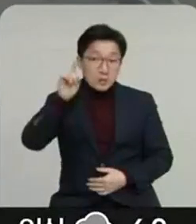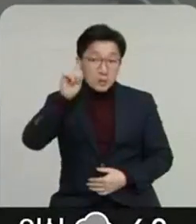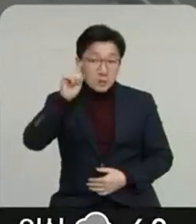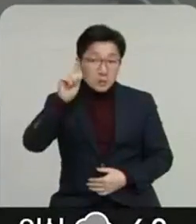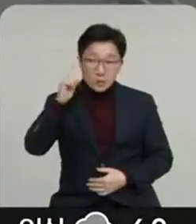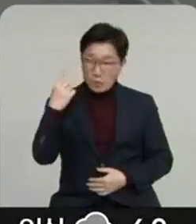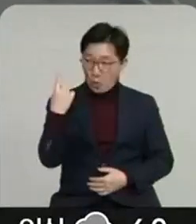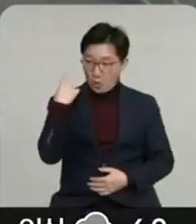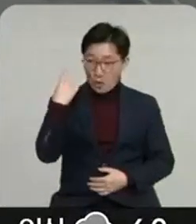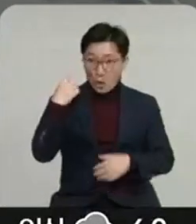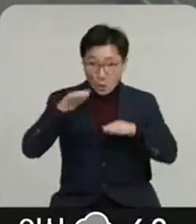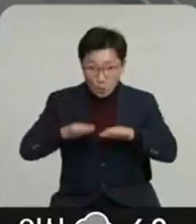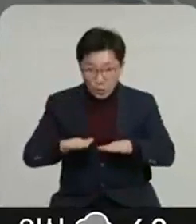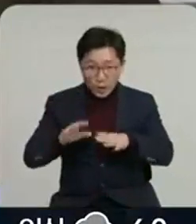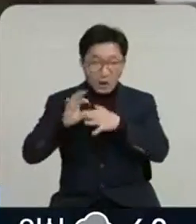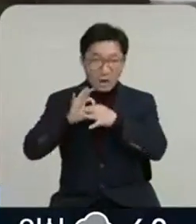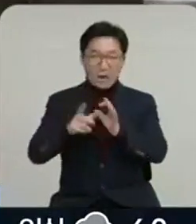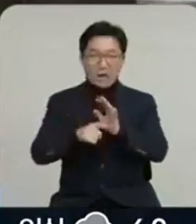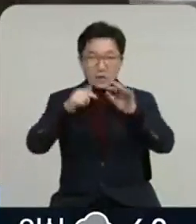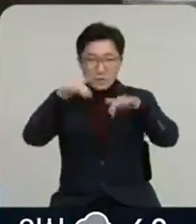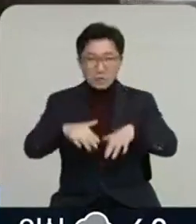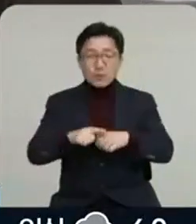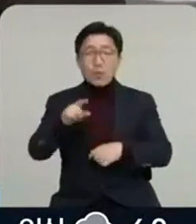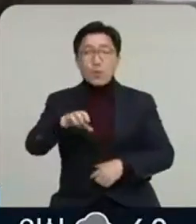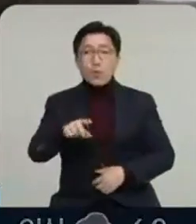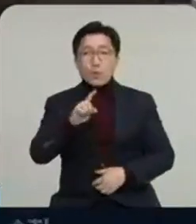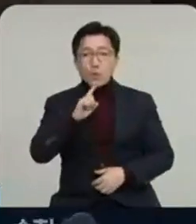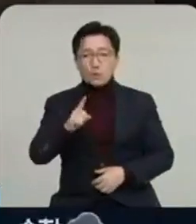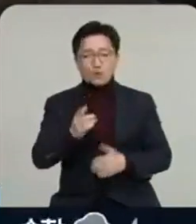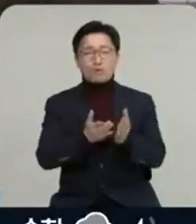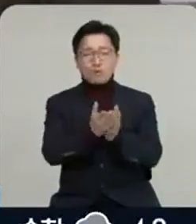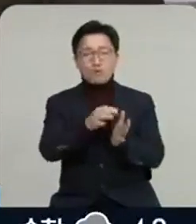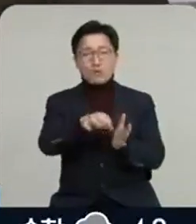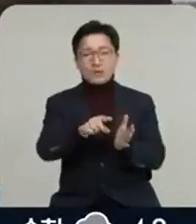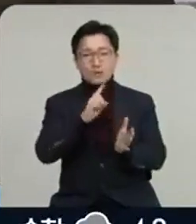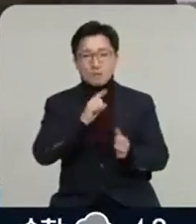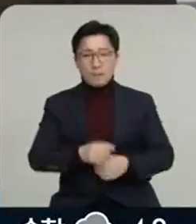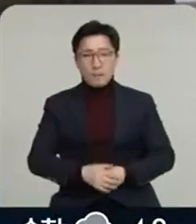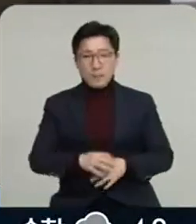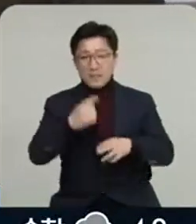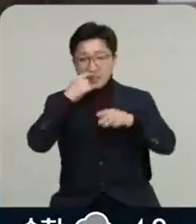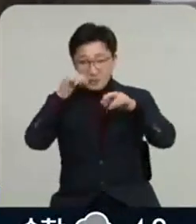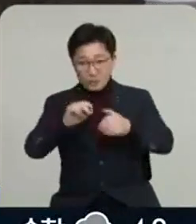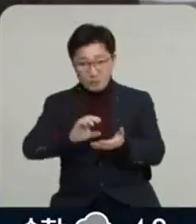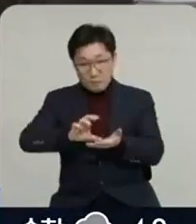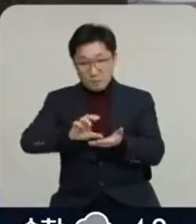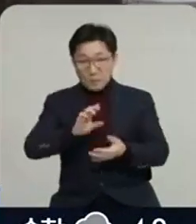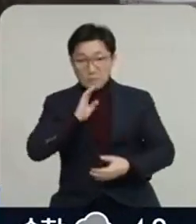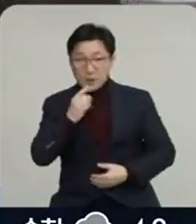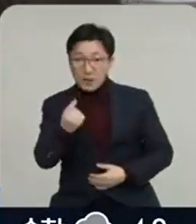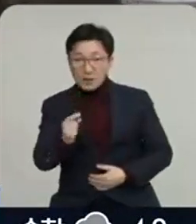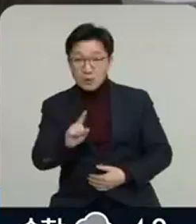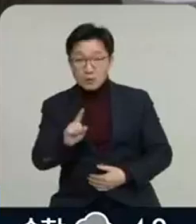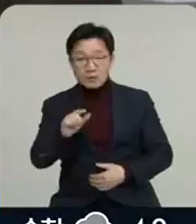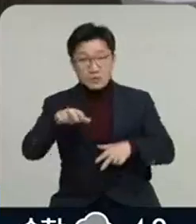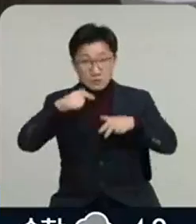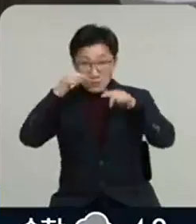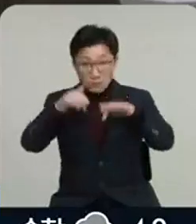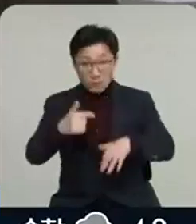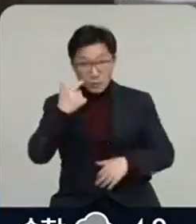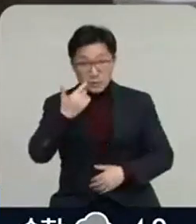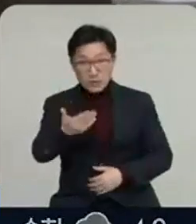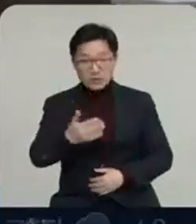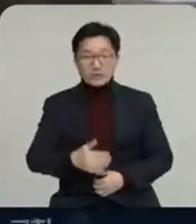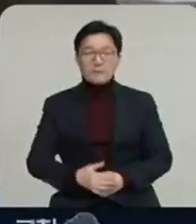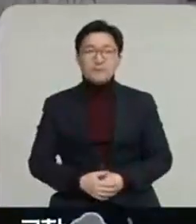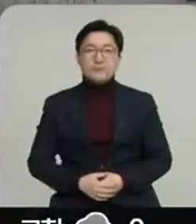취재기자 나가 있습니다. 네, 오정영 기자, 지금 화면을 보니까 눈이 제법 쌓여 있는 모습입니다. 지금도 눈이 많이 오고